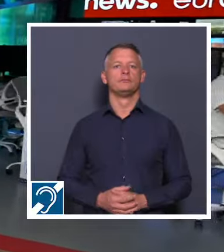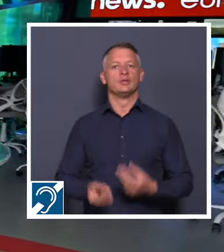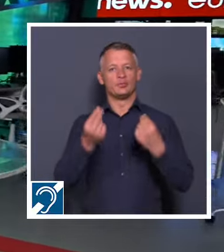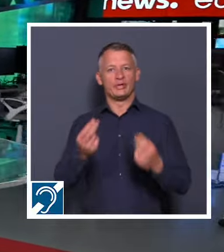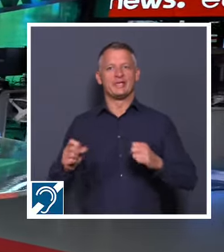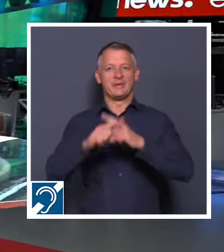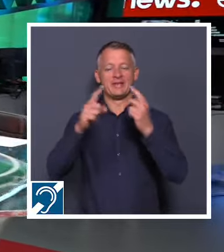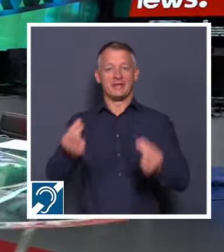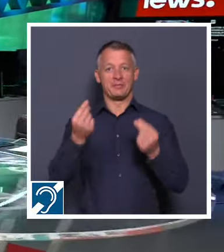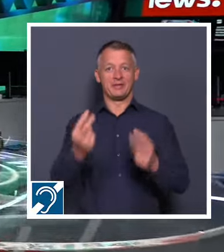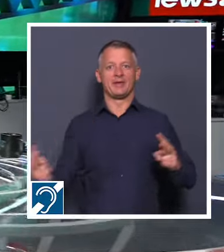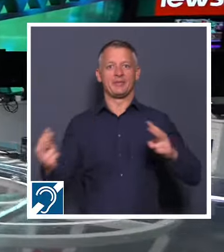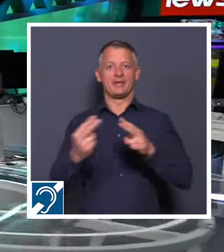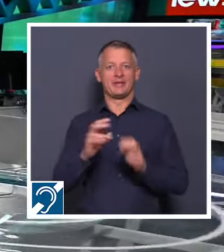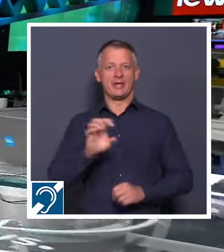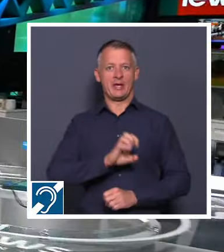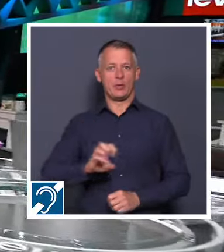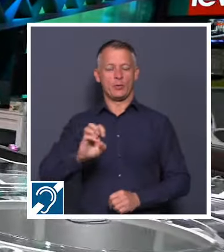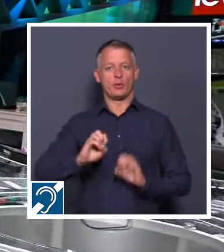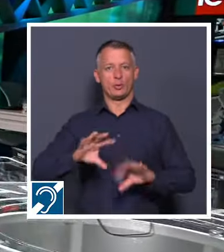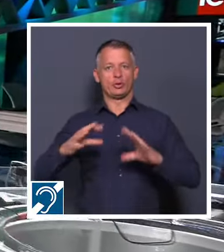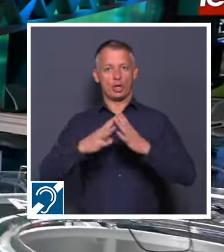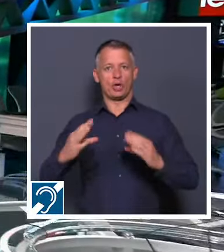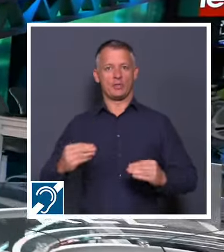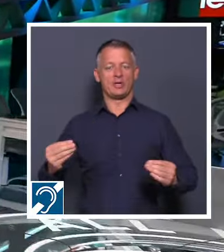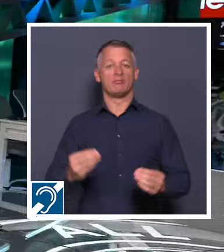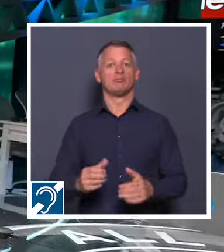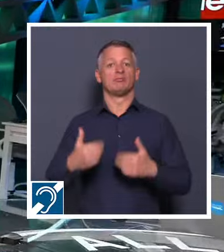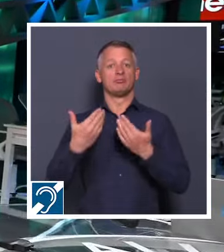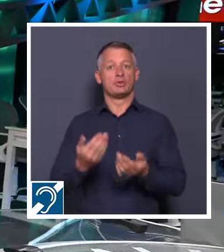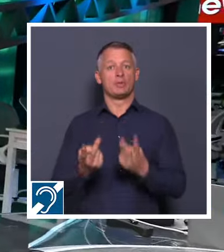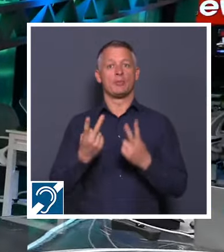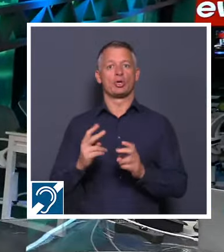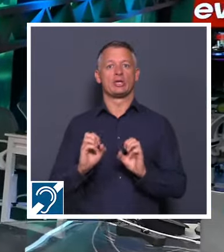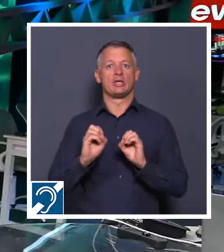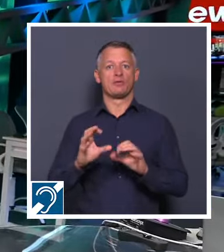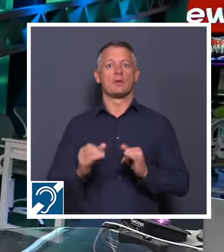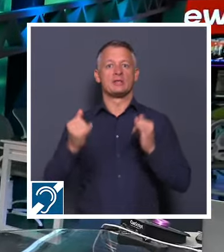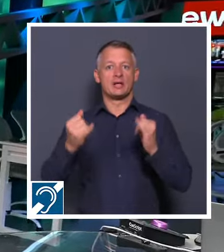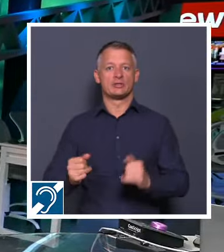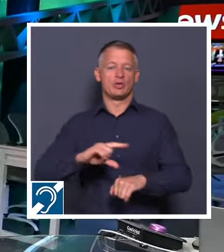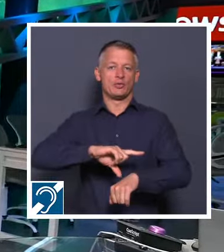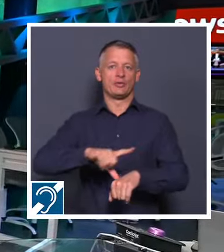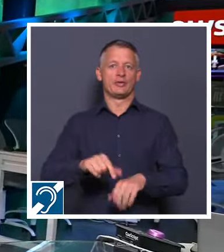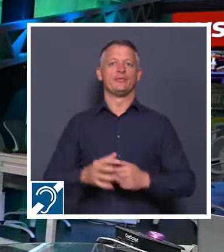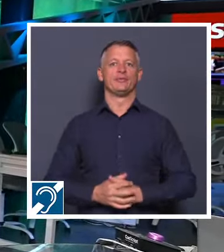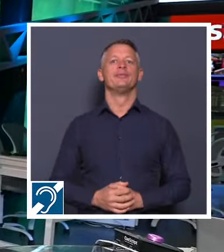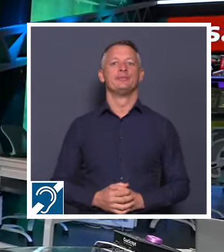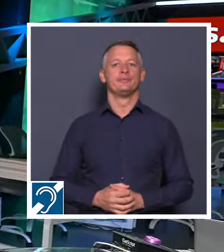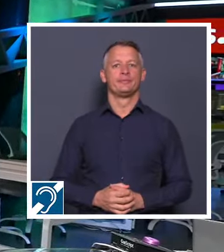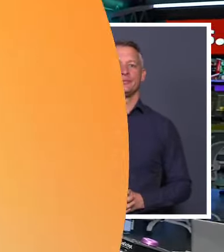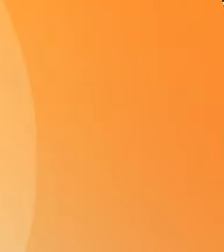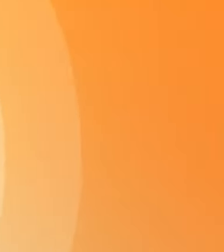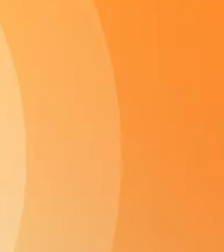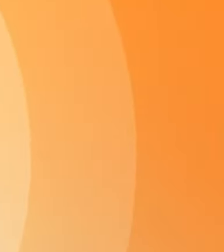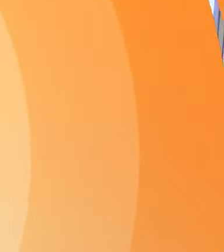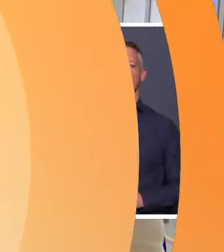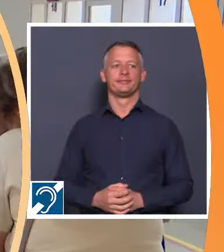Bună dimineața și bine v-am regăsit la Euronews România. Eu sunt Radu Hângănuț și vă aduc cele mai importante titluri ale acestei ore.